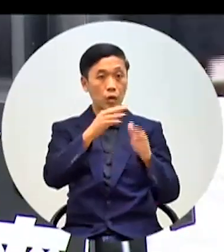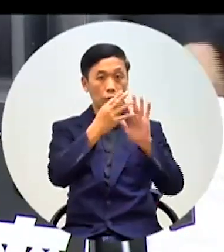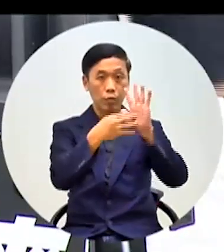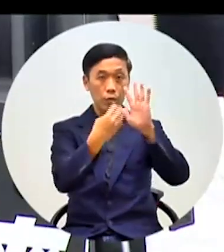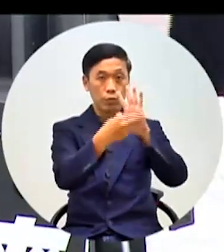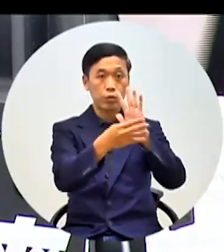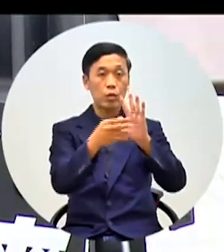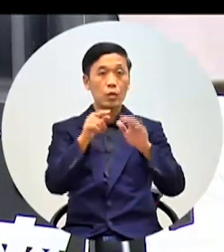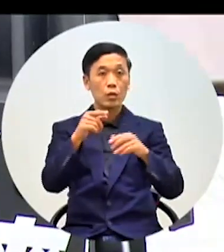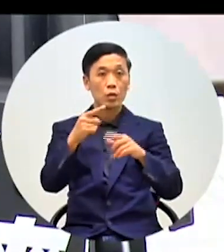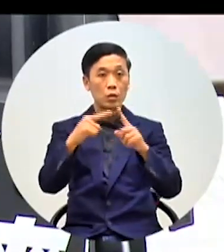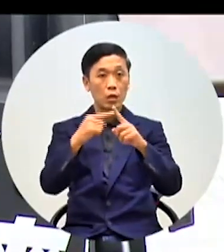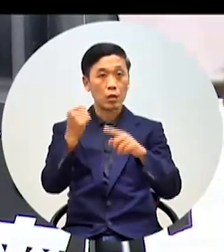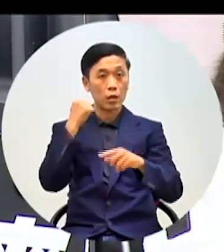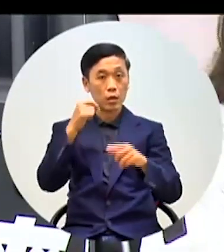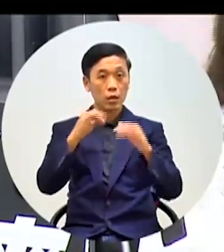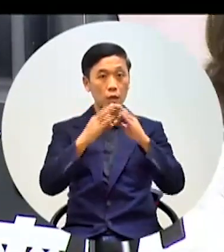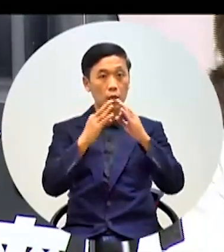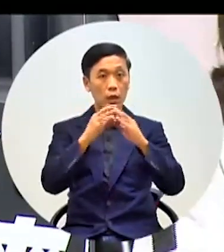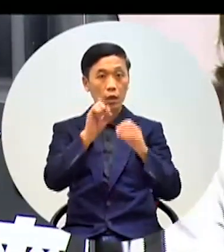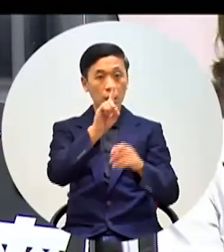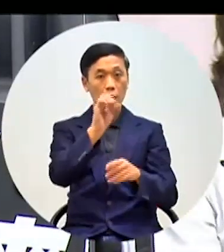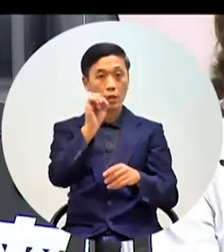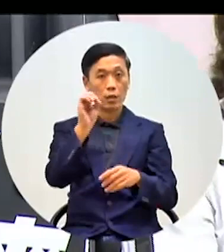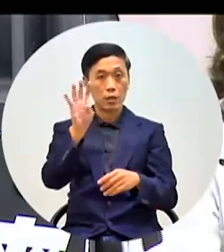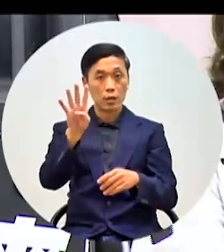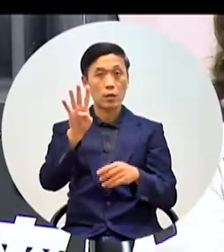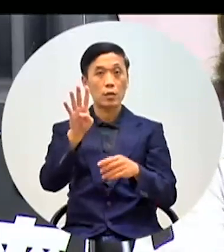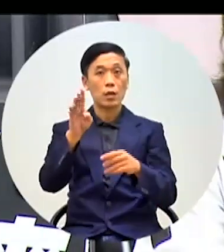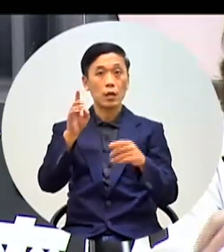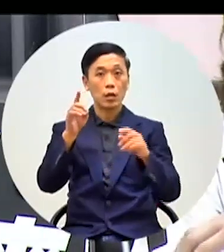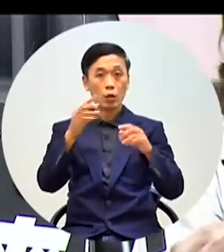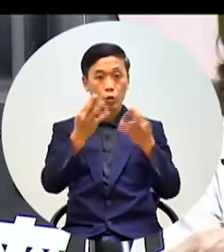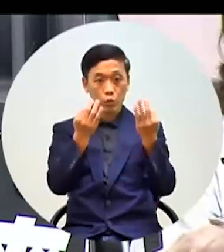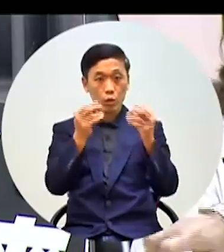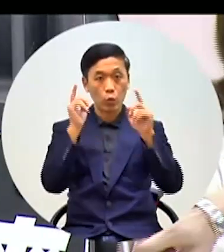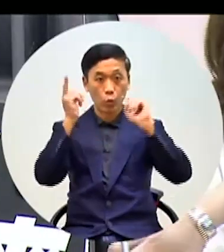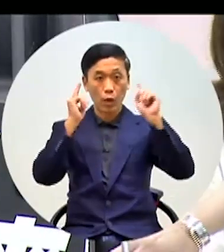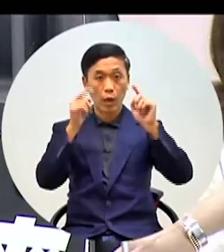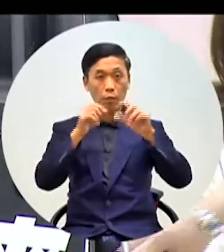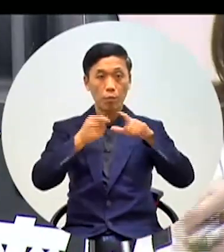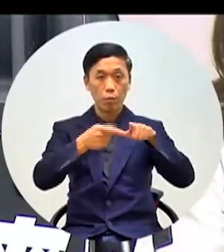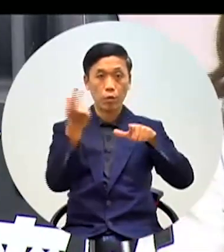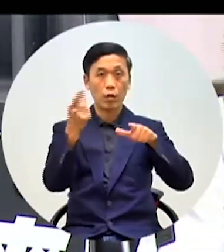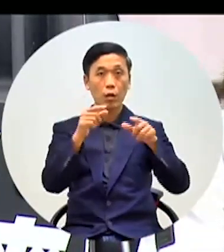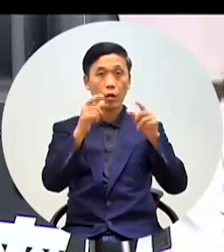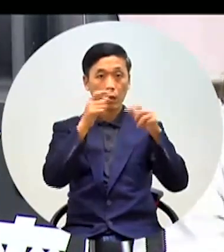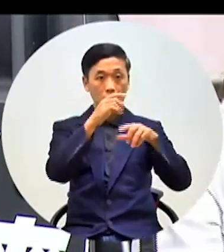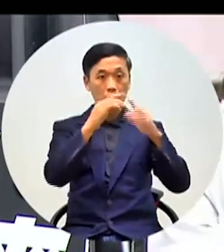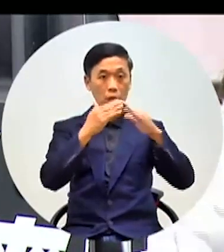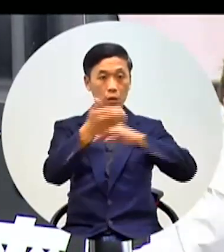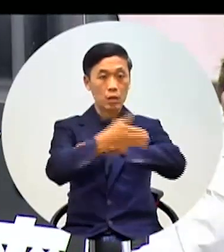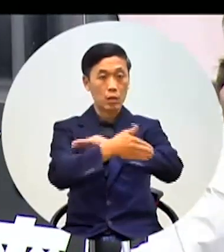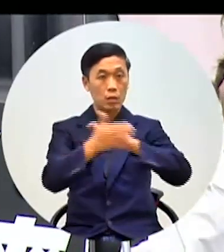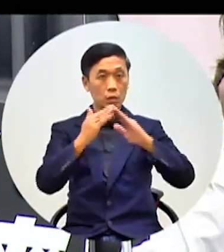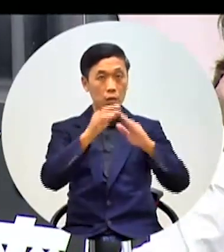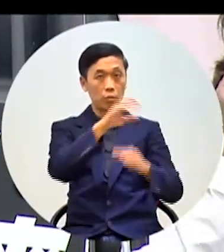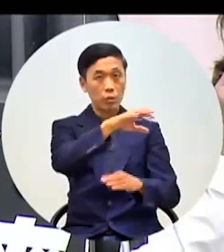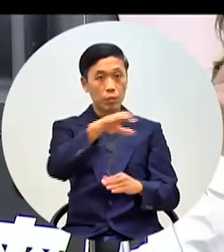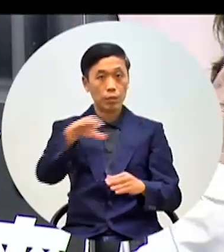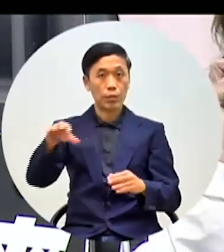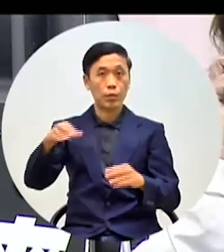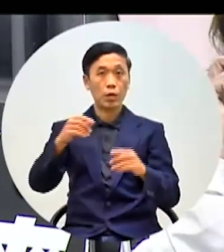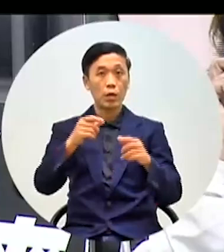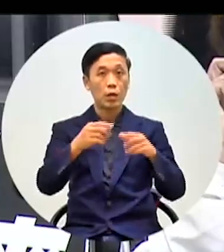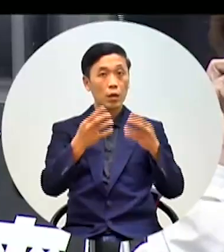行这个104哈玩数据呢所公布的，我们各县市呢2021年的一个薪资王。那我们可以看